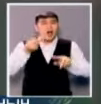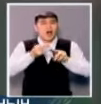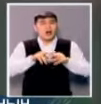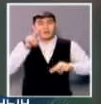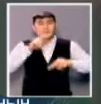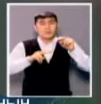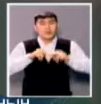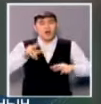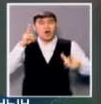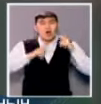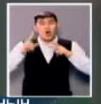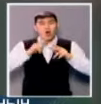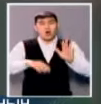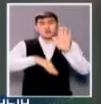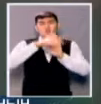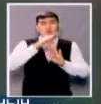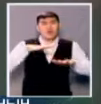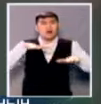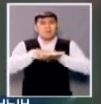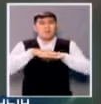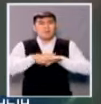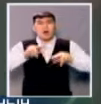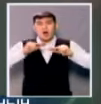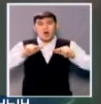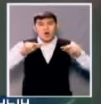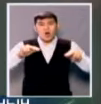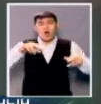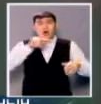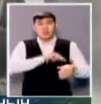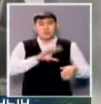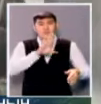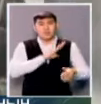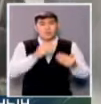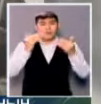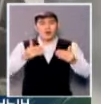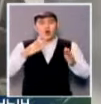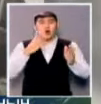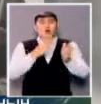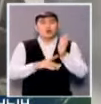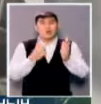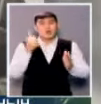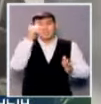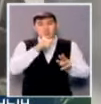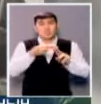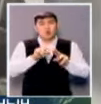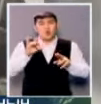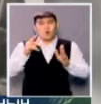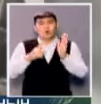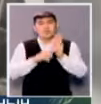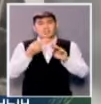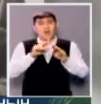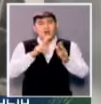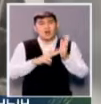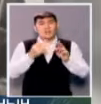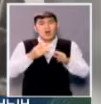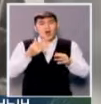құрылыс институтының жоғары математика кафедрасына оқытушы болып орналасты. 1991 жылы 18 сәуірде